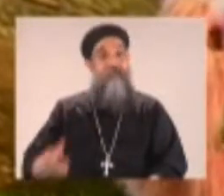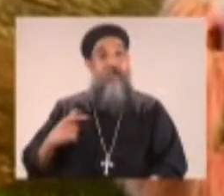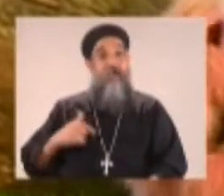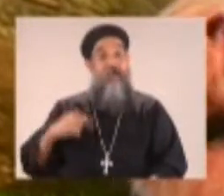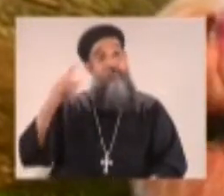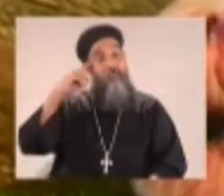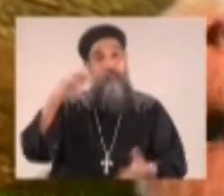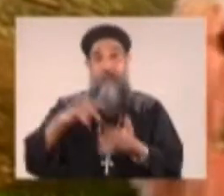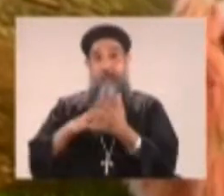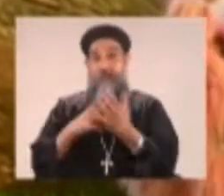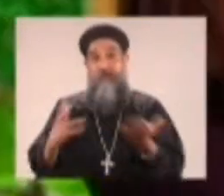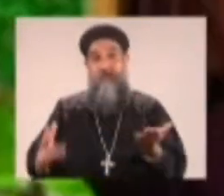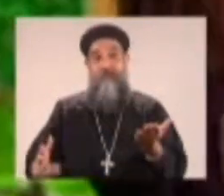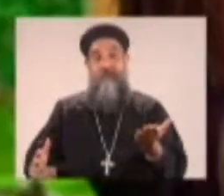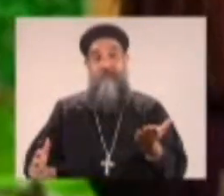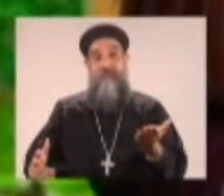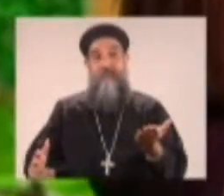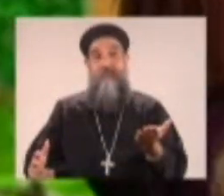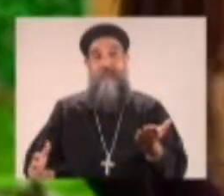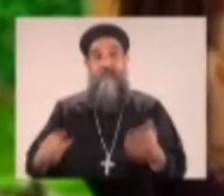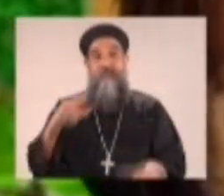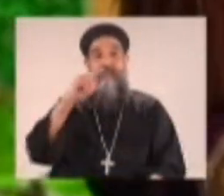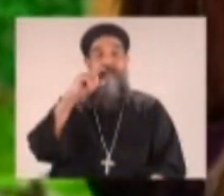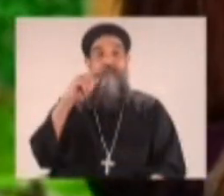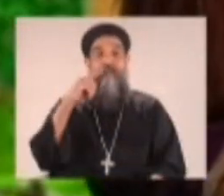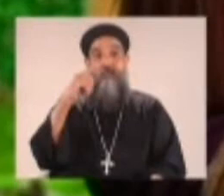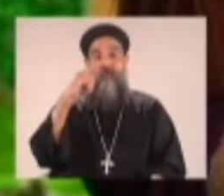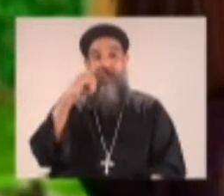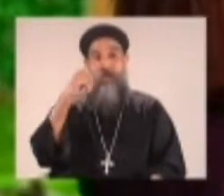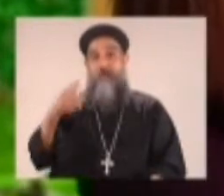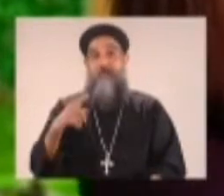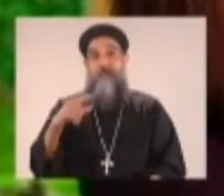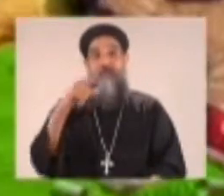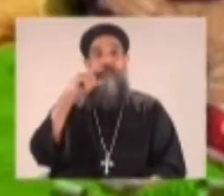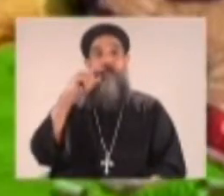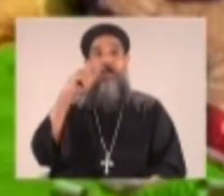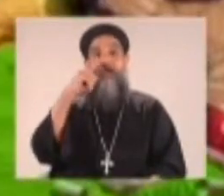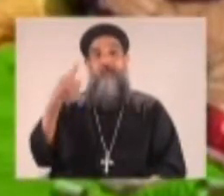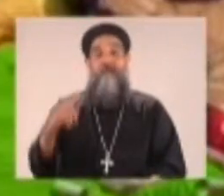عملتش حاجة بأمانة. اهدوا، اهدوا شوية يا جماعة،